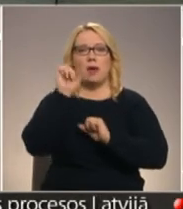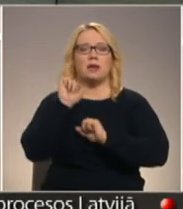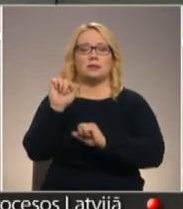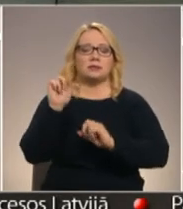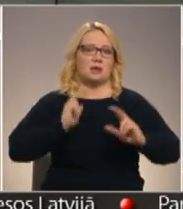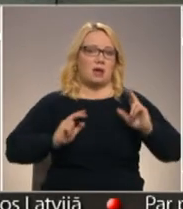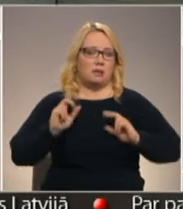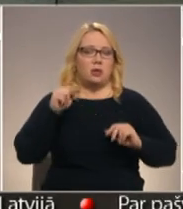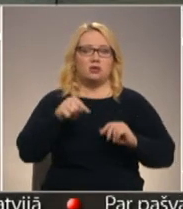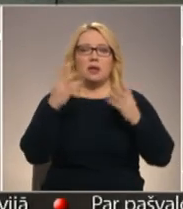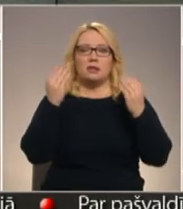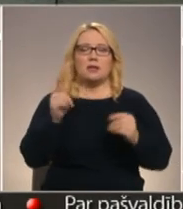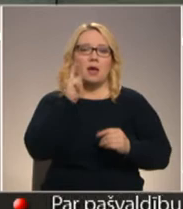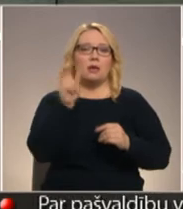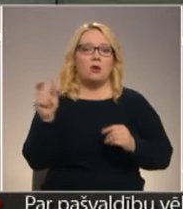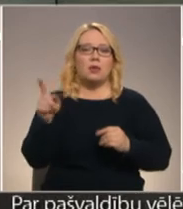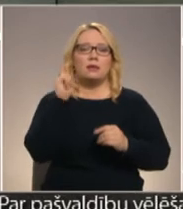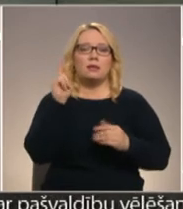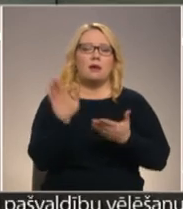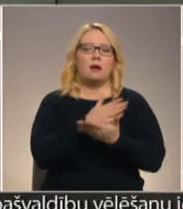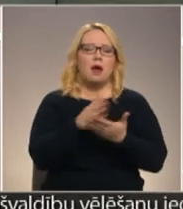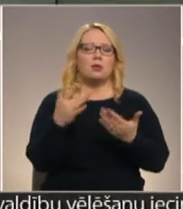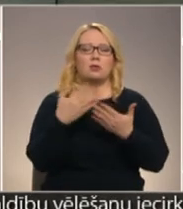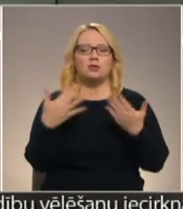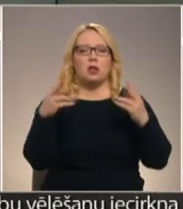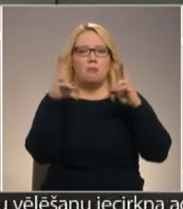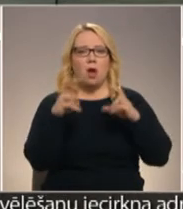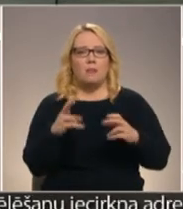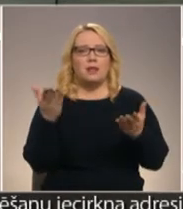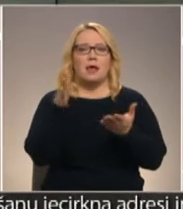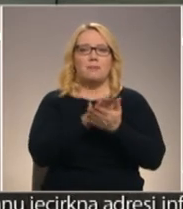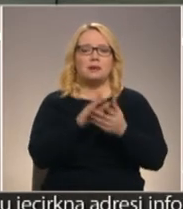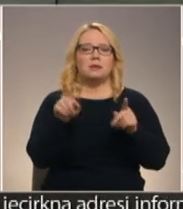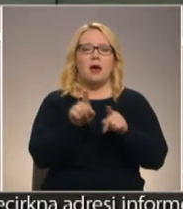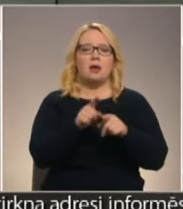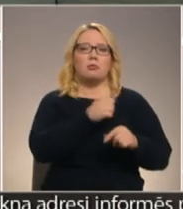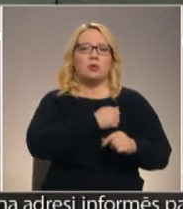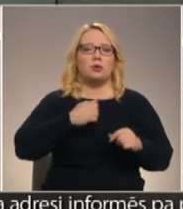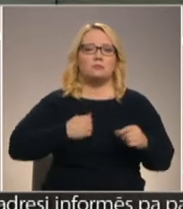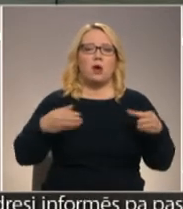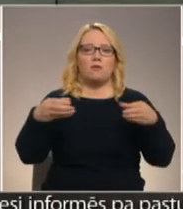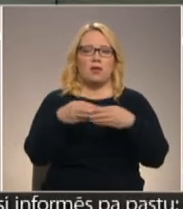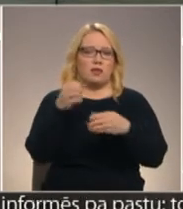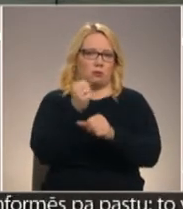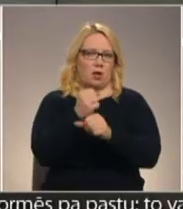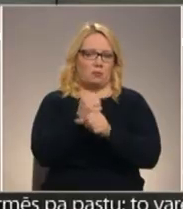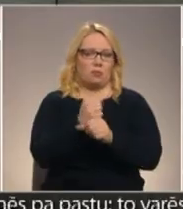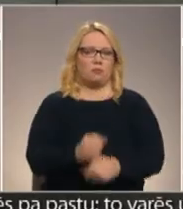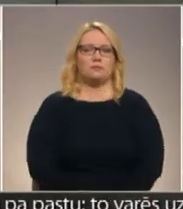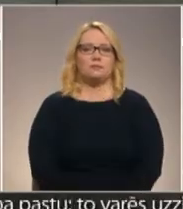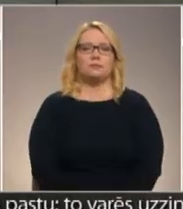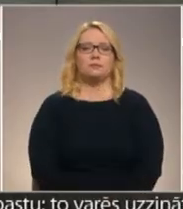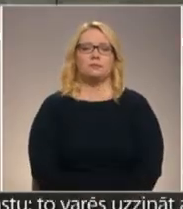akadēmijā. Šajās dienās jaunieši nevien kārto dažādas pārbaudījumus, bet arī iepazīstas ar bruņoto spēku vienību darbu, ziņo Santa